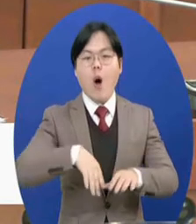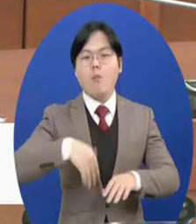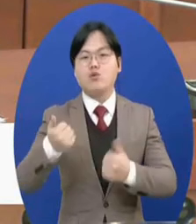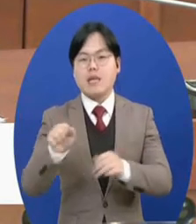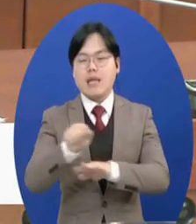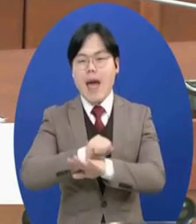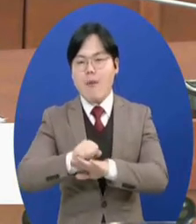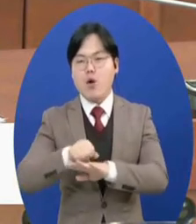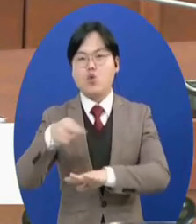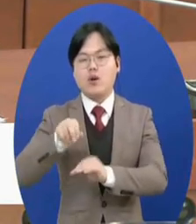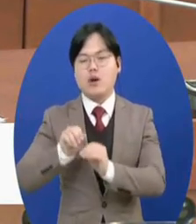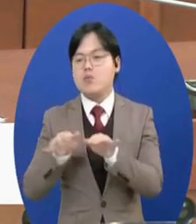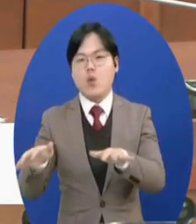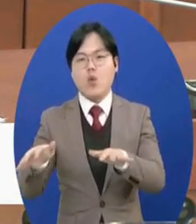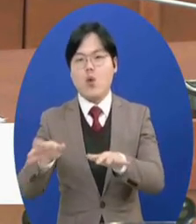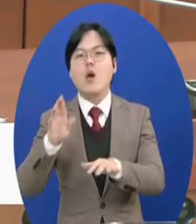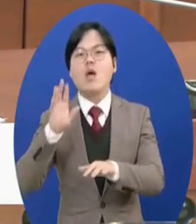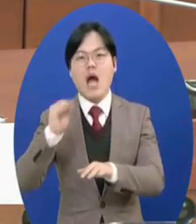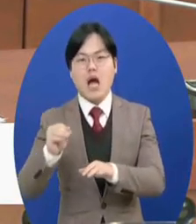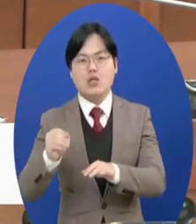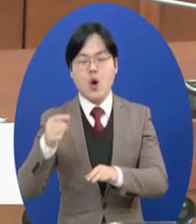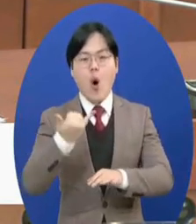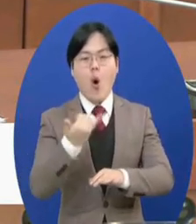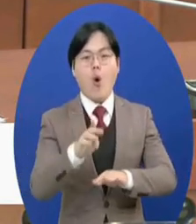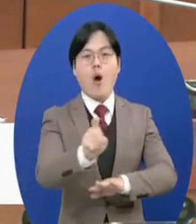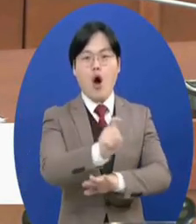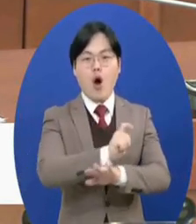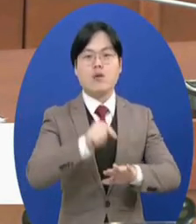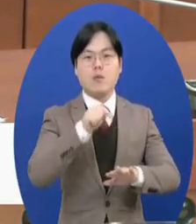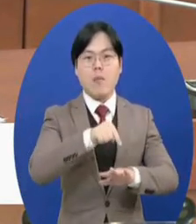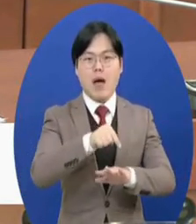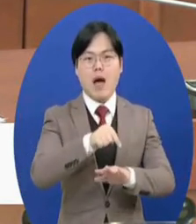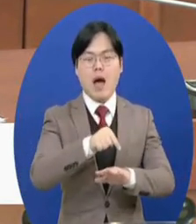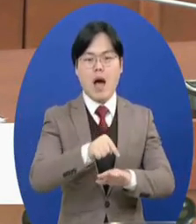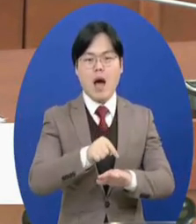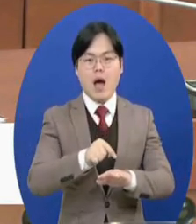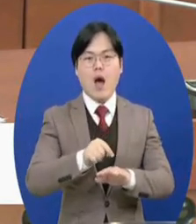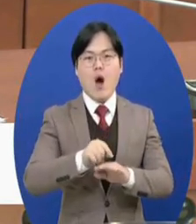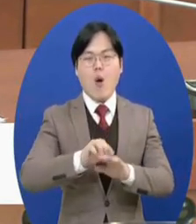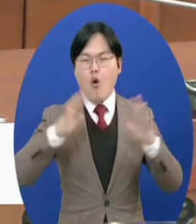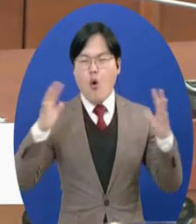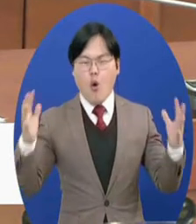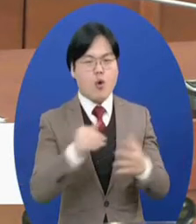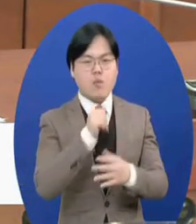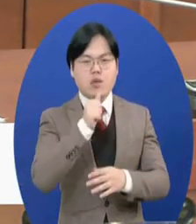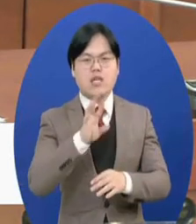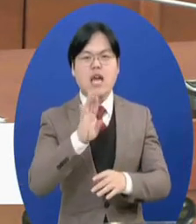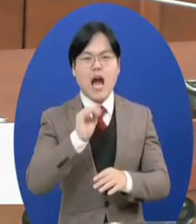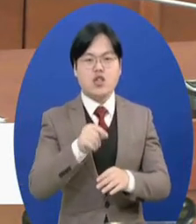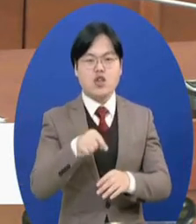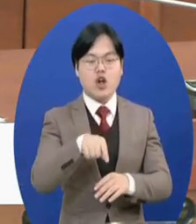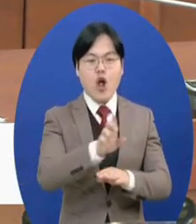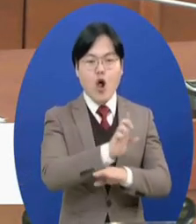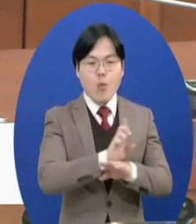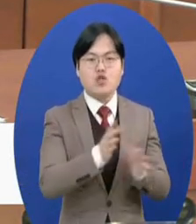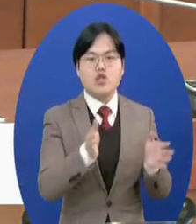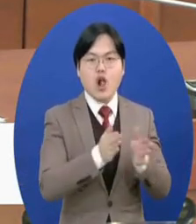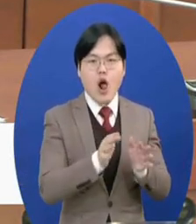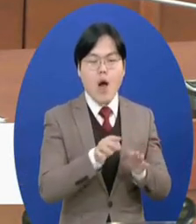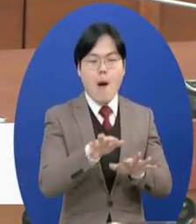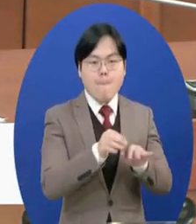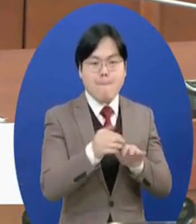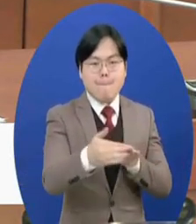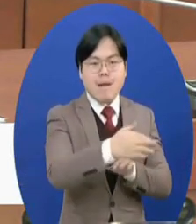баг. Улаанбаатарын хэмжээнд нийтийн хамарсан дархлал болохгүй тулд авах ёстой арга хэмжээнүүдээ авж байгаа